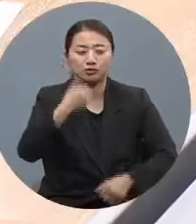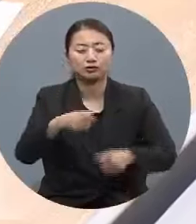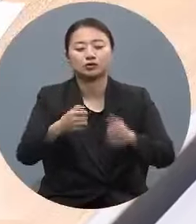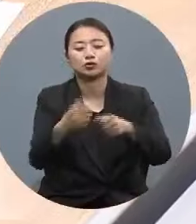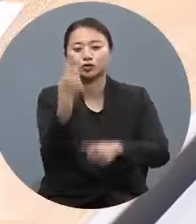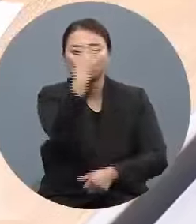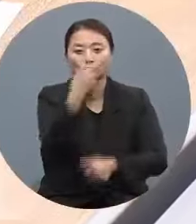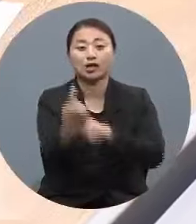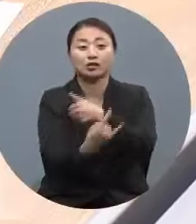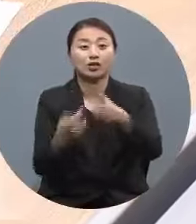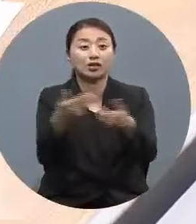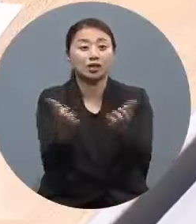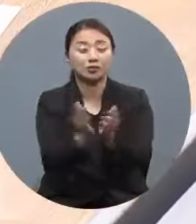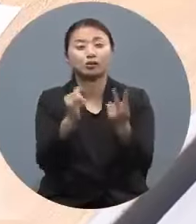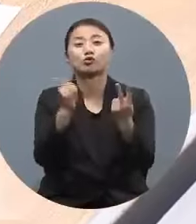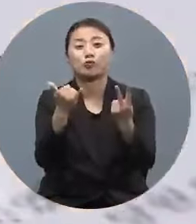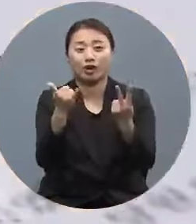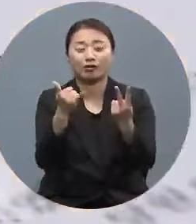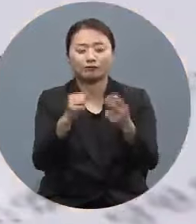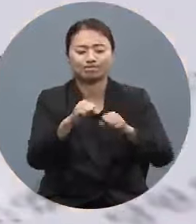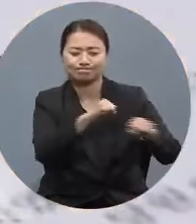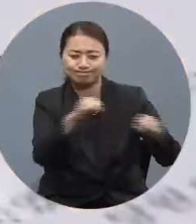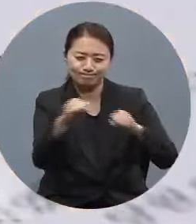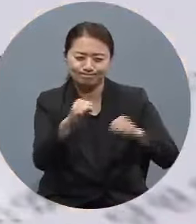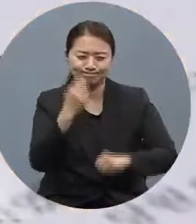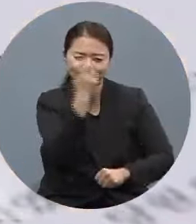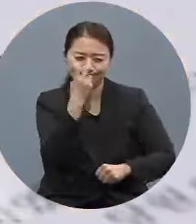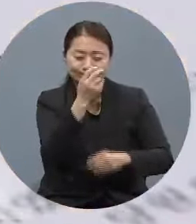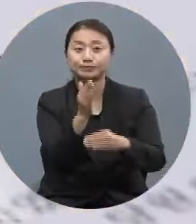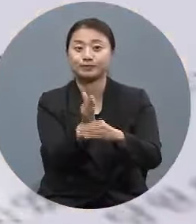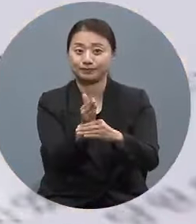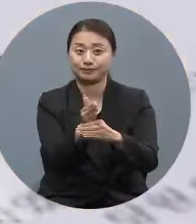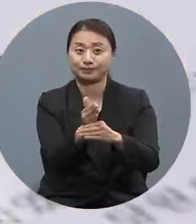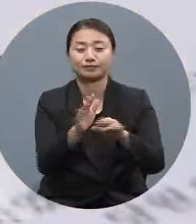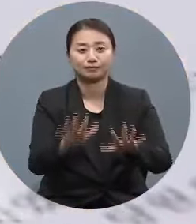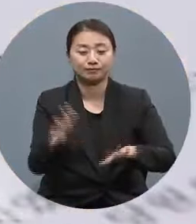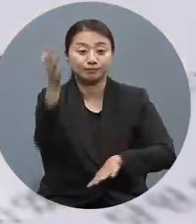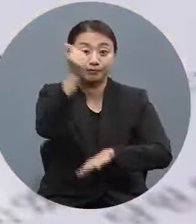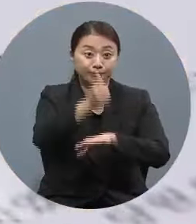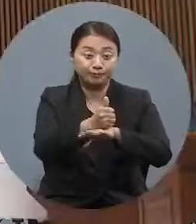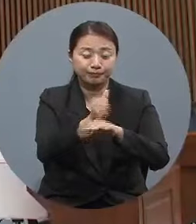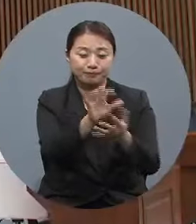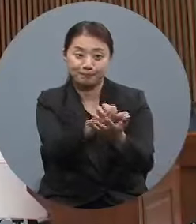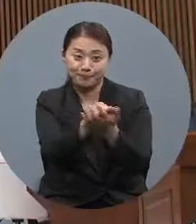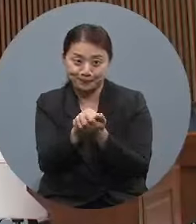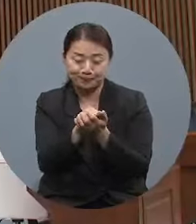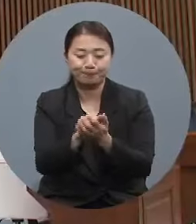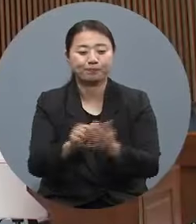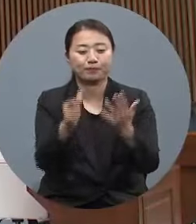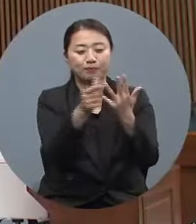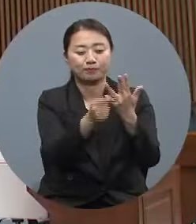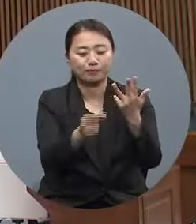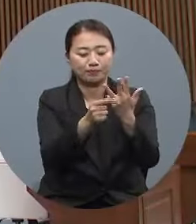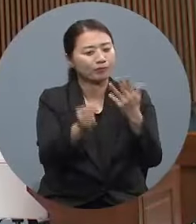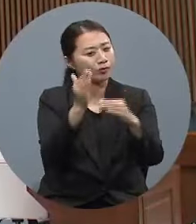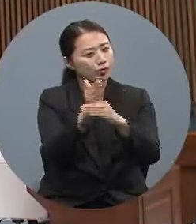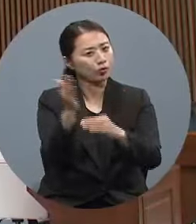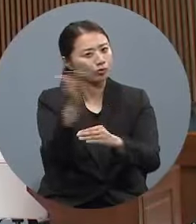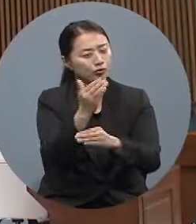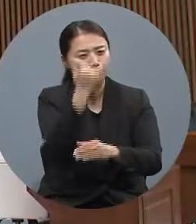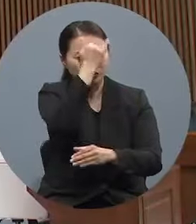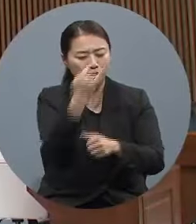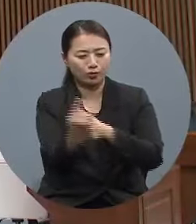두 명의 변호사로 구성에 본격적인 활동에 나섰고이 결과를 바탕으로 다음 달 중순쯤